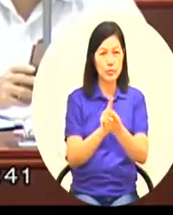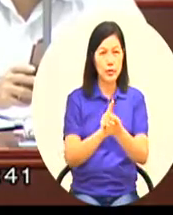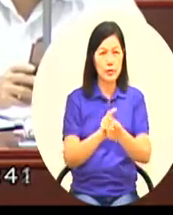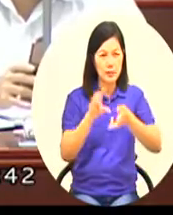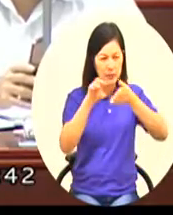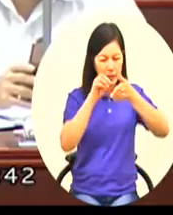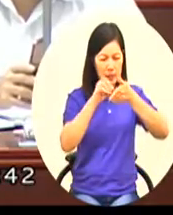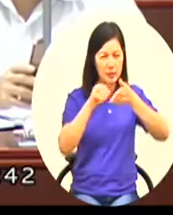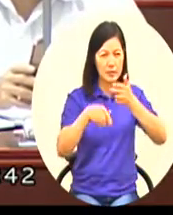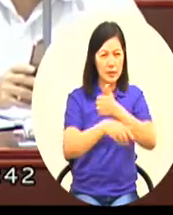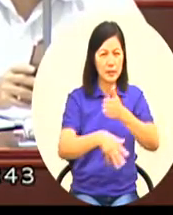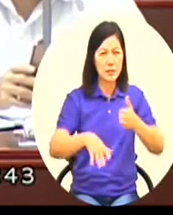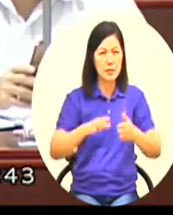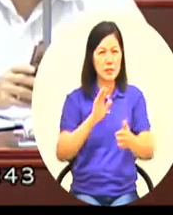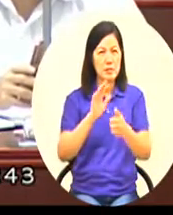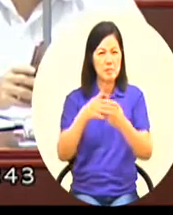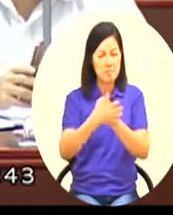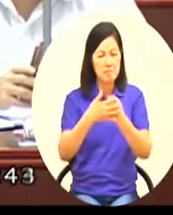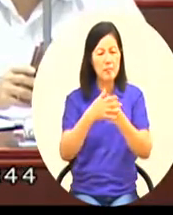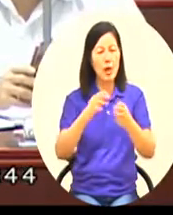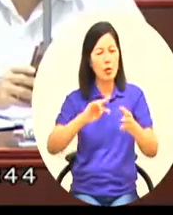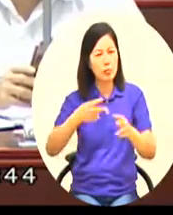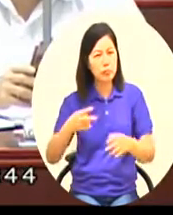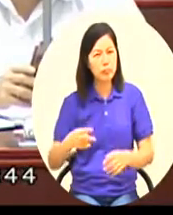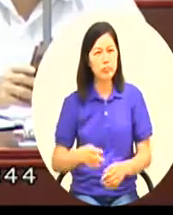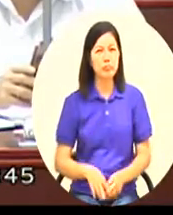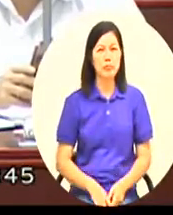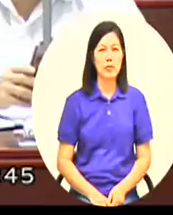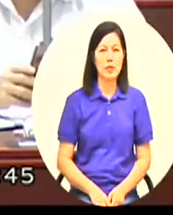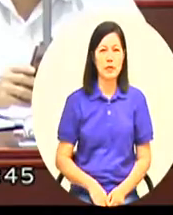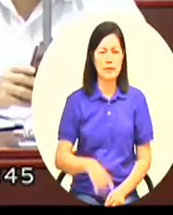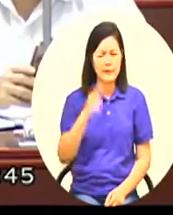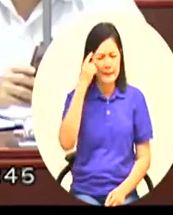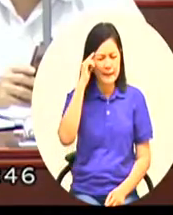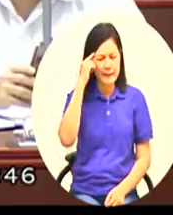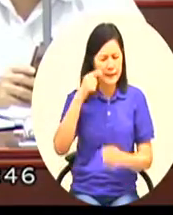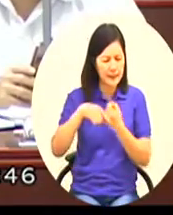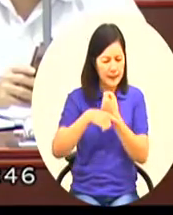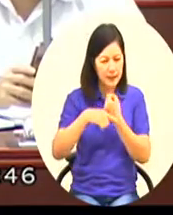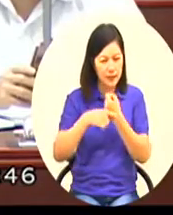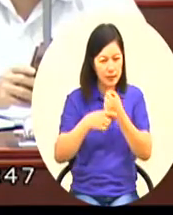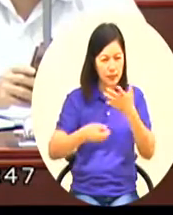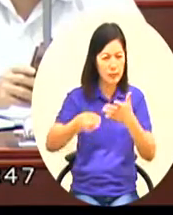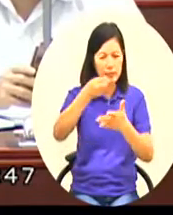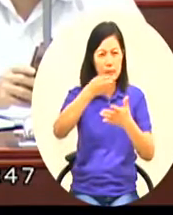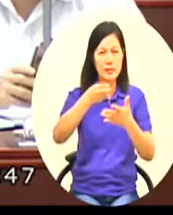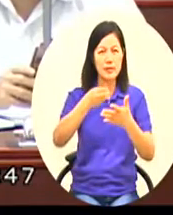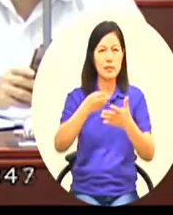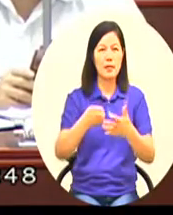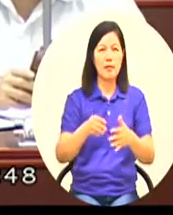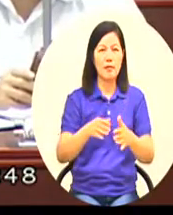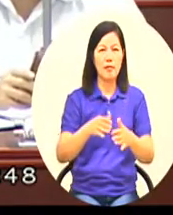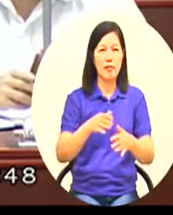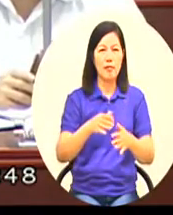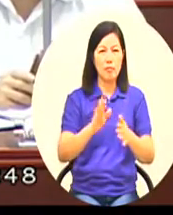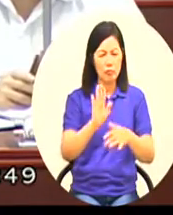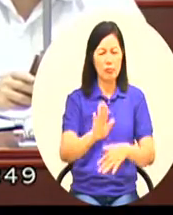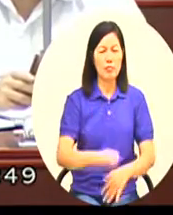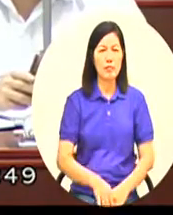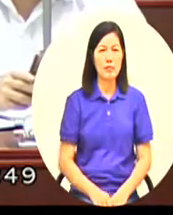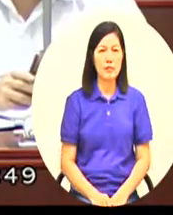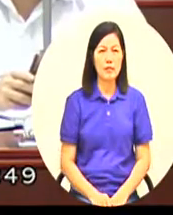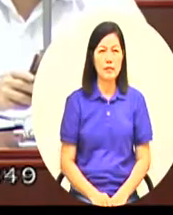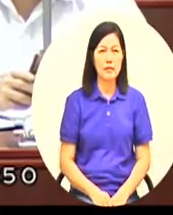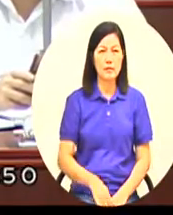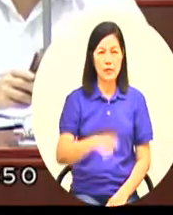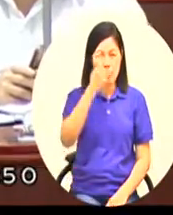监督系统的维护，哦，一直在想尽各种办法来提高。那确实是诚如啊黄议员